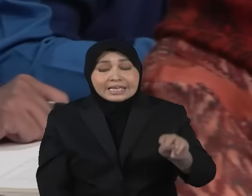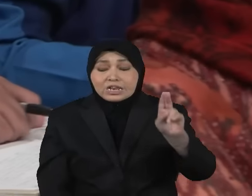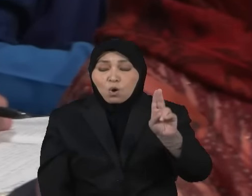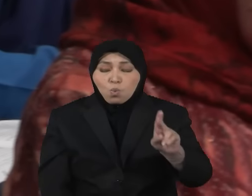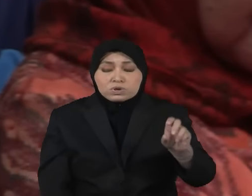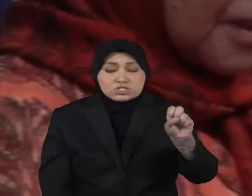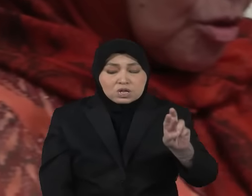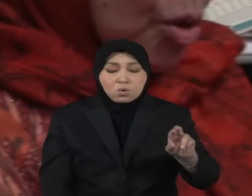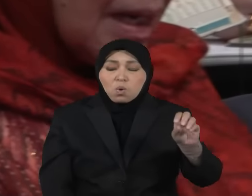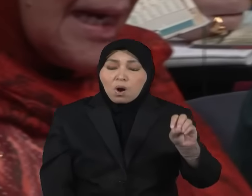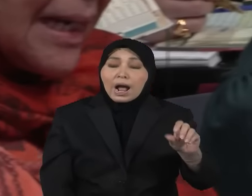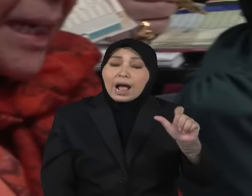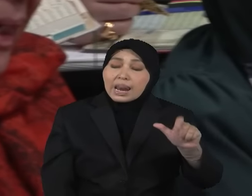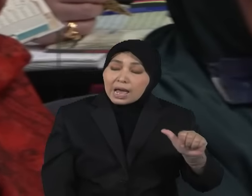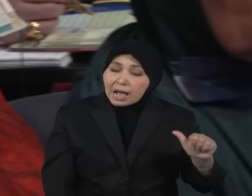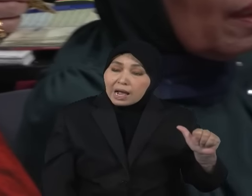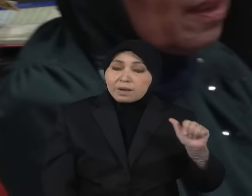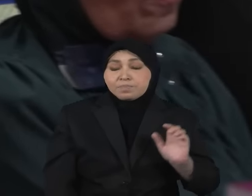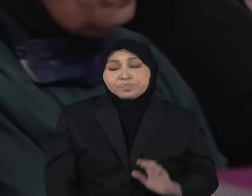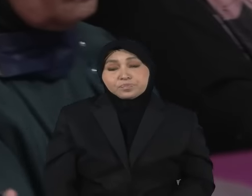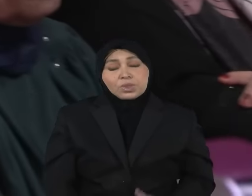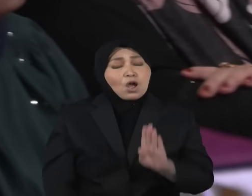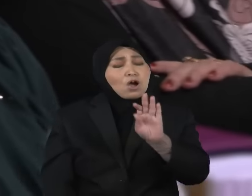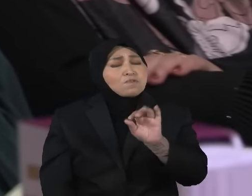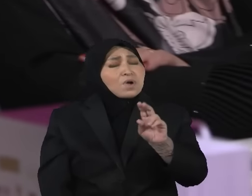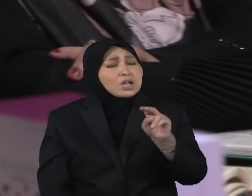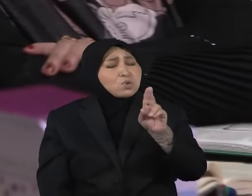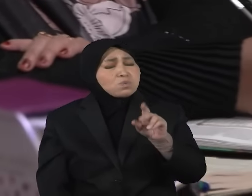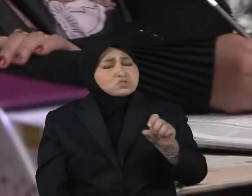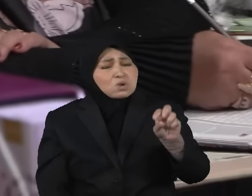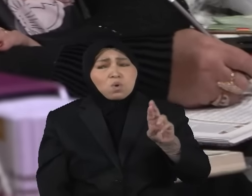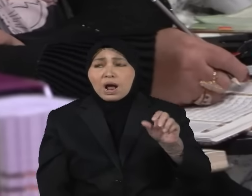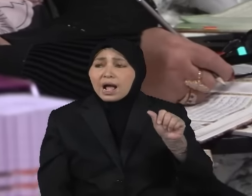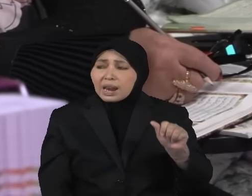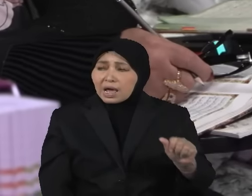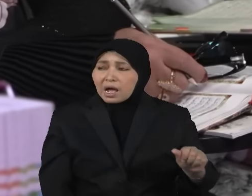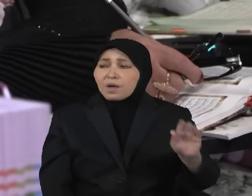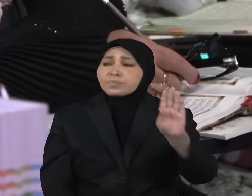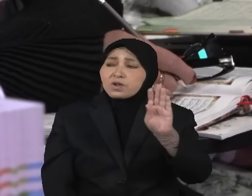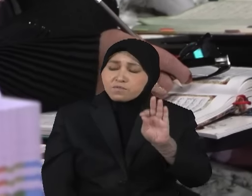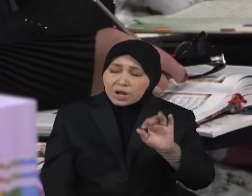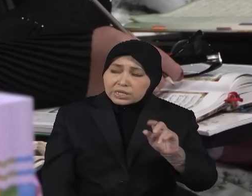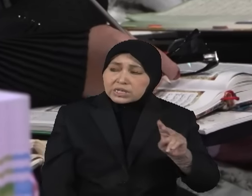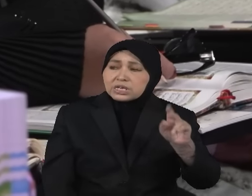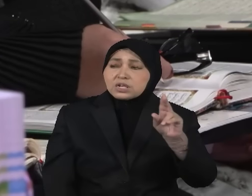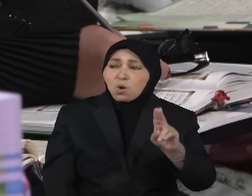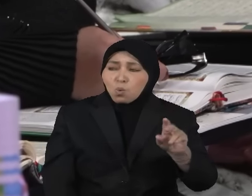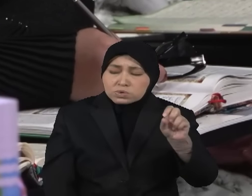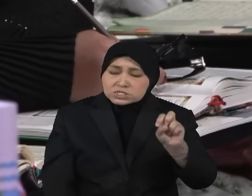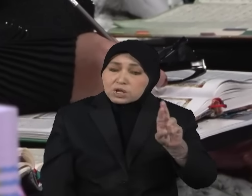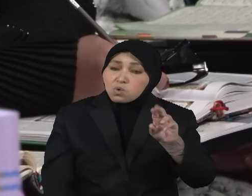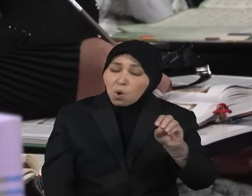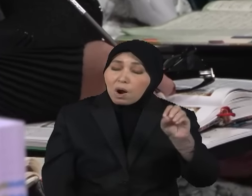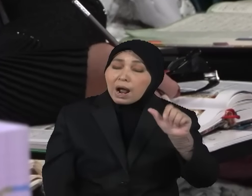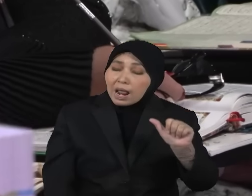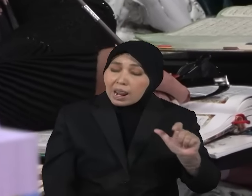in authira ala. فإن عثر على فإن